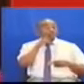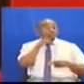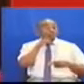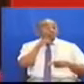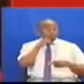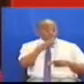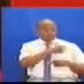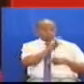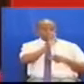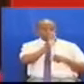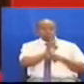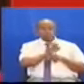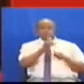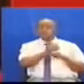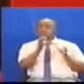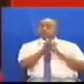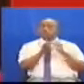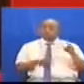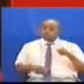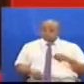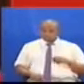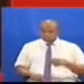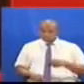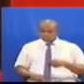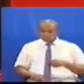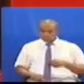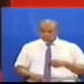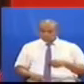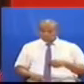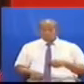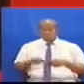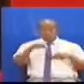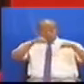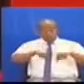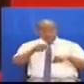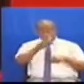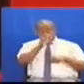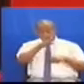wanashuhudia hakuna sehemu iliyoachwa katika taifa letu hili.